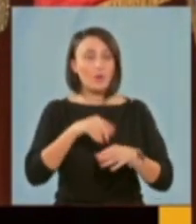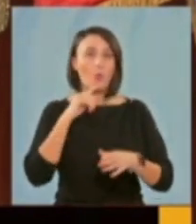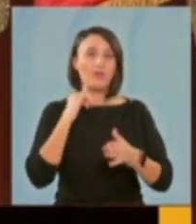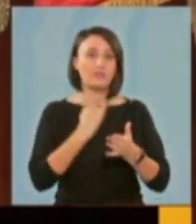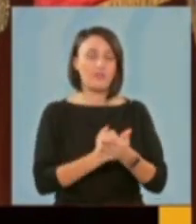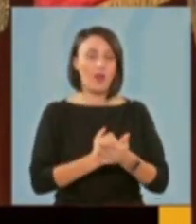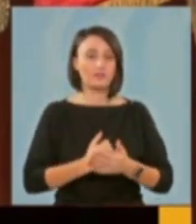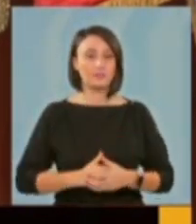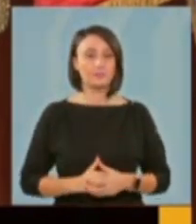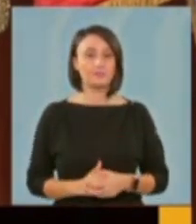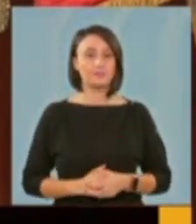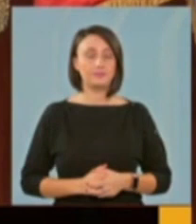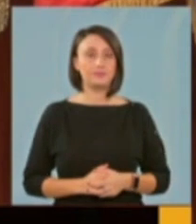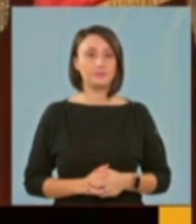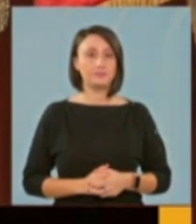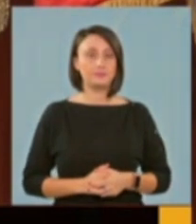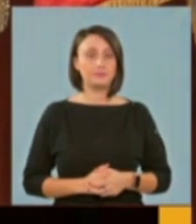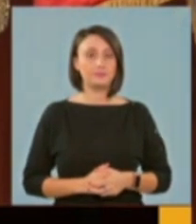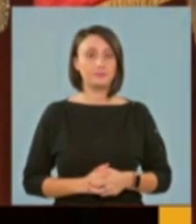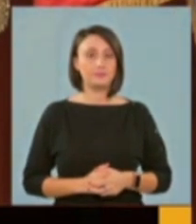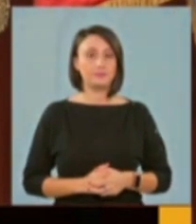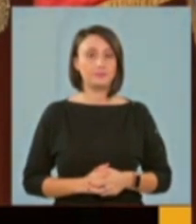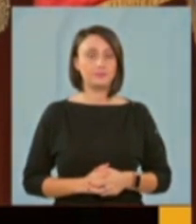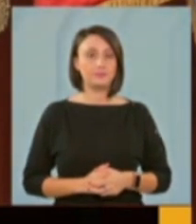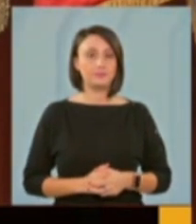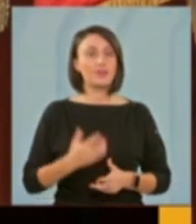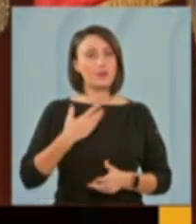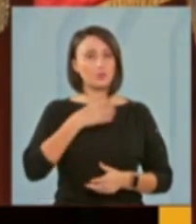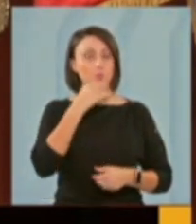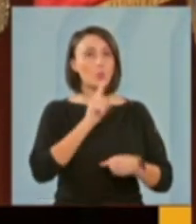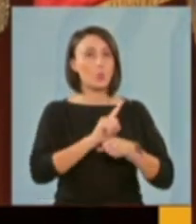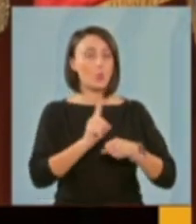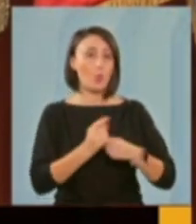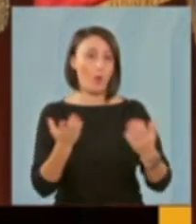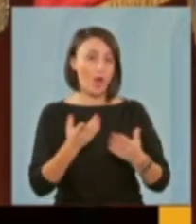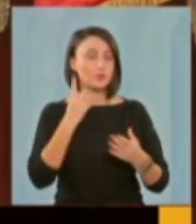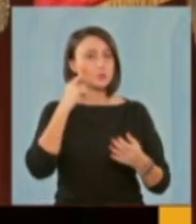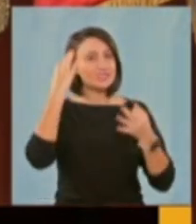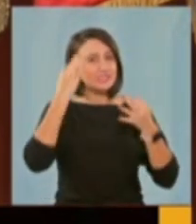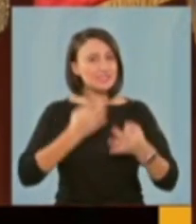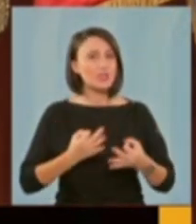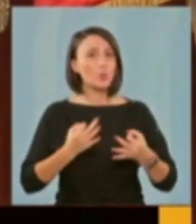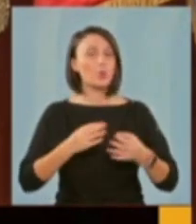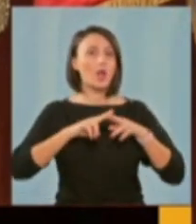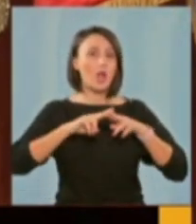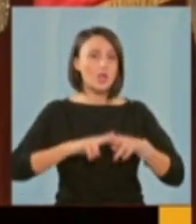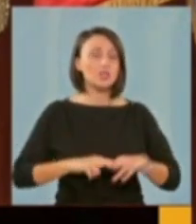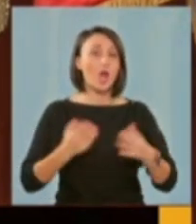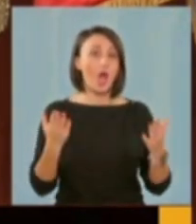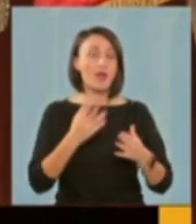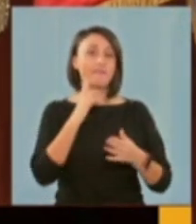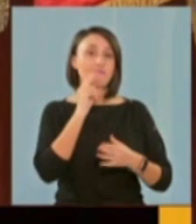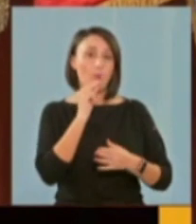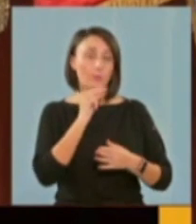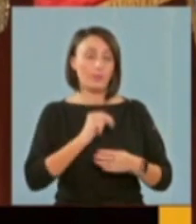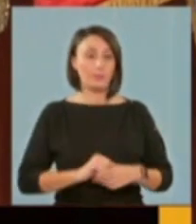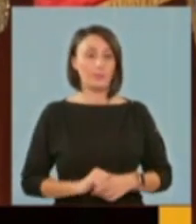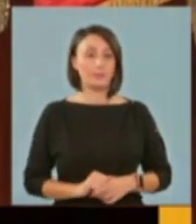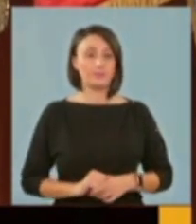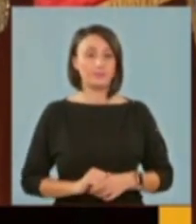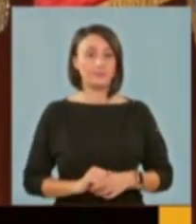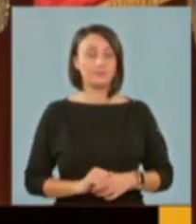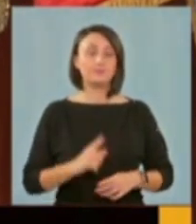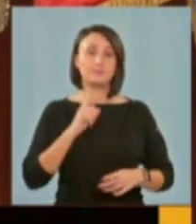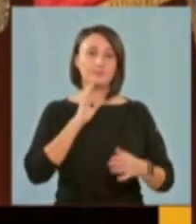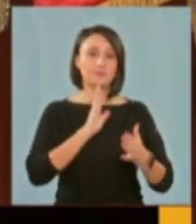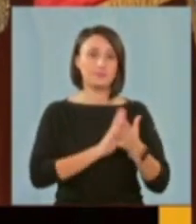adevărat. Vreau să vă spun un lucru pe care sunt convins. Reziliența de care vorbim